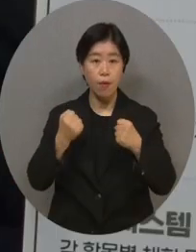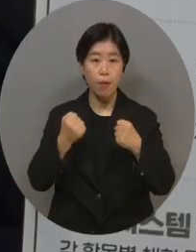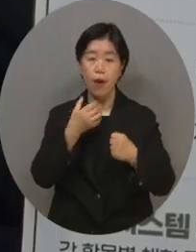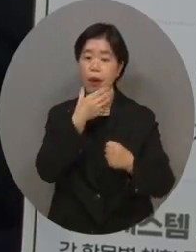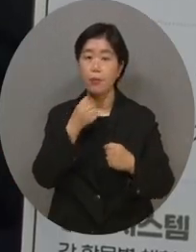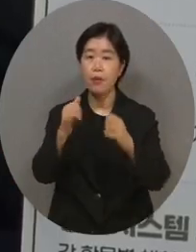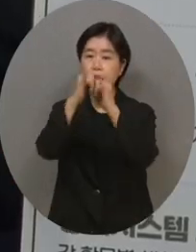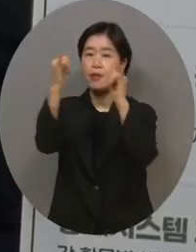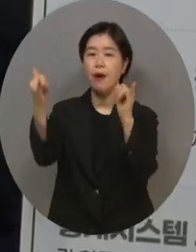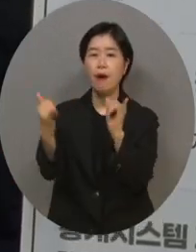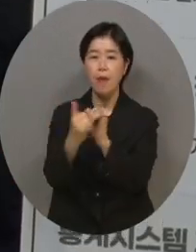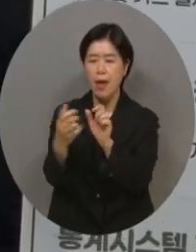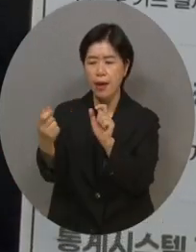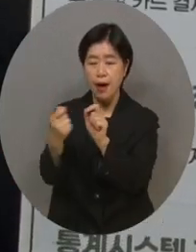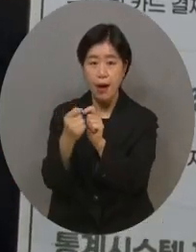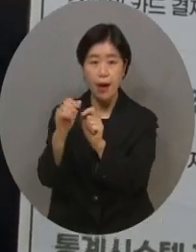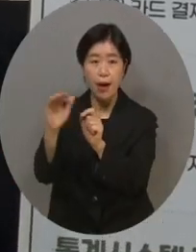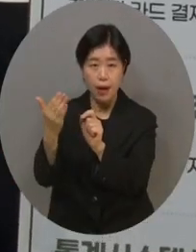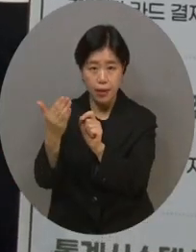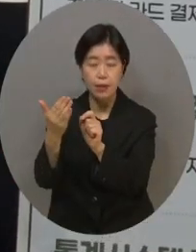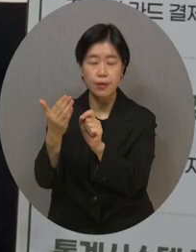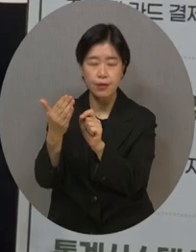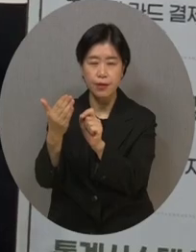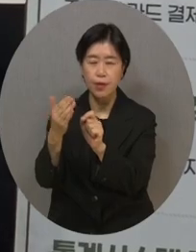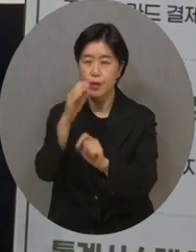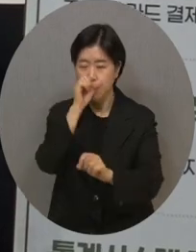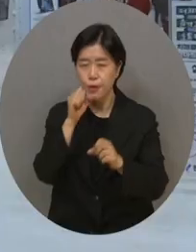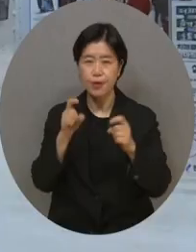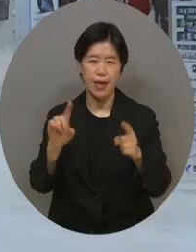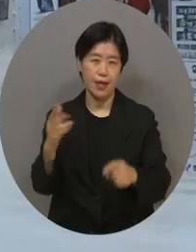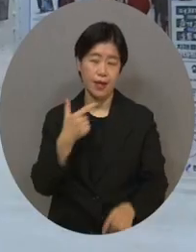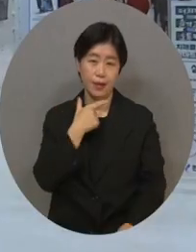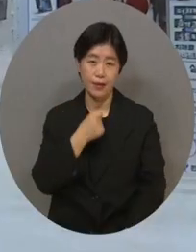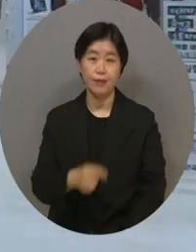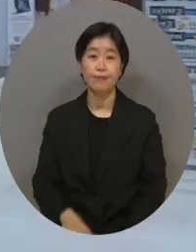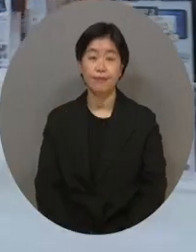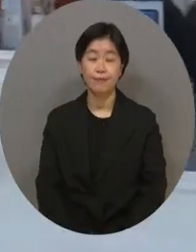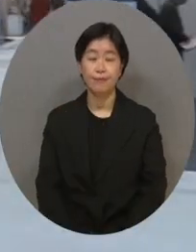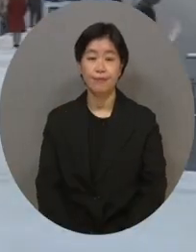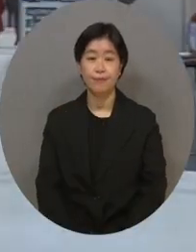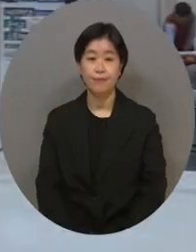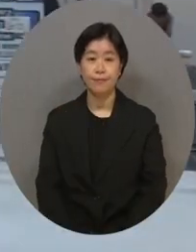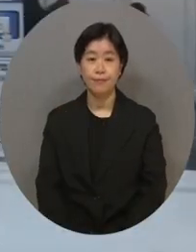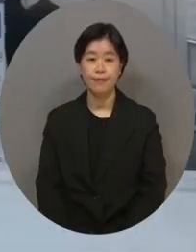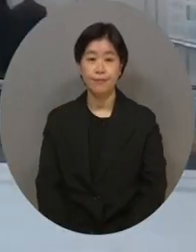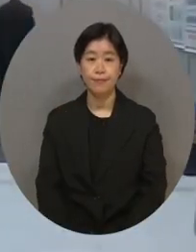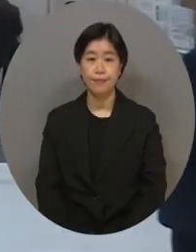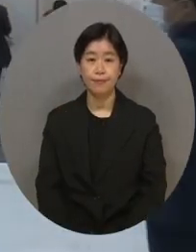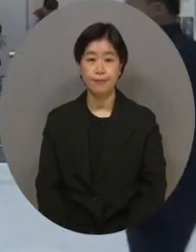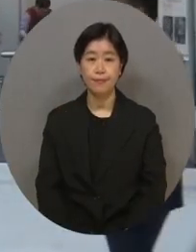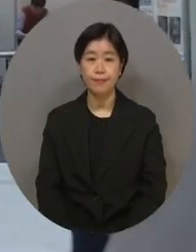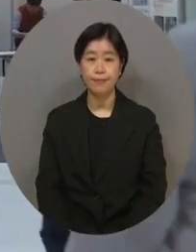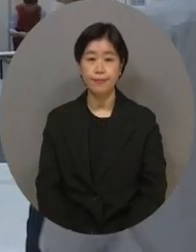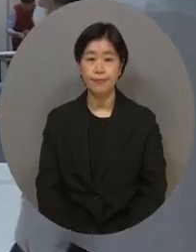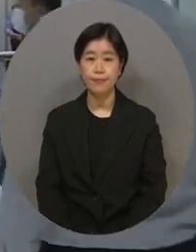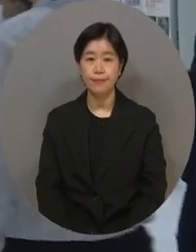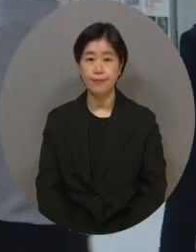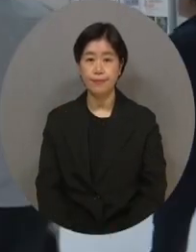사회에 다가가기 위한 의미 있는 한 걸음이 되기를 기원합니다. 복지TV 뉴스 김은별입니다.